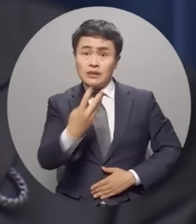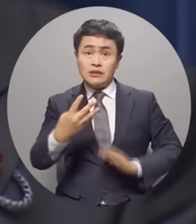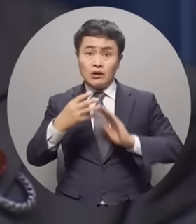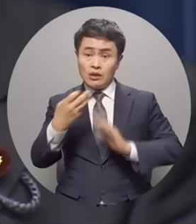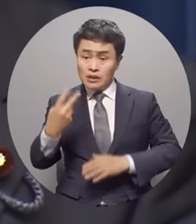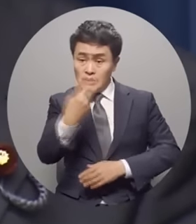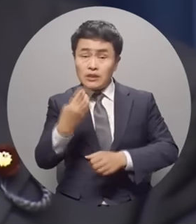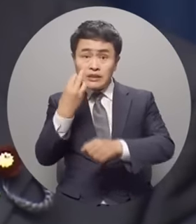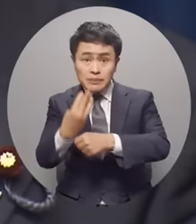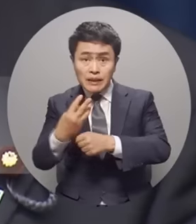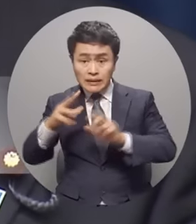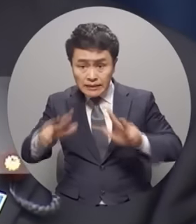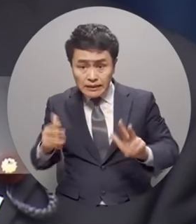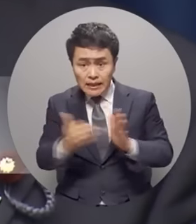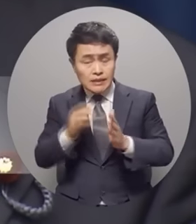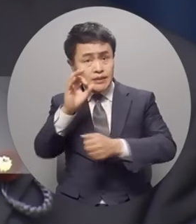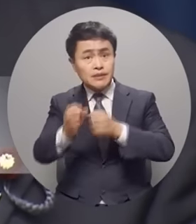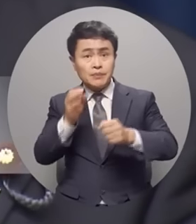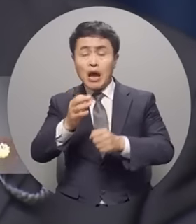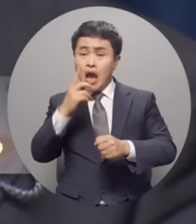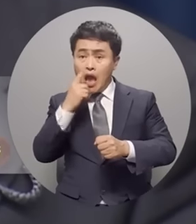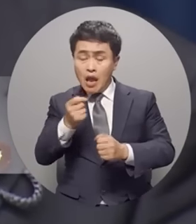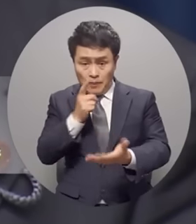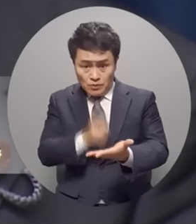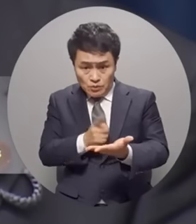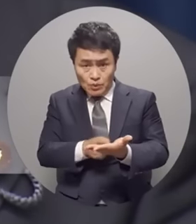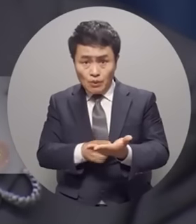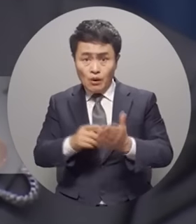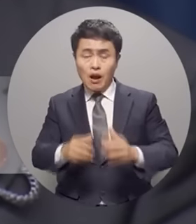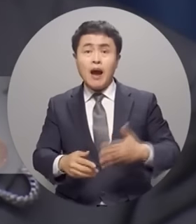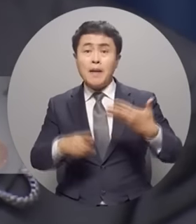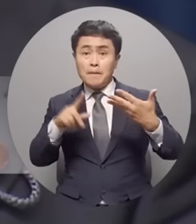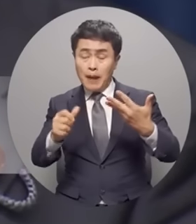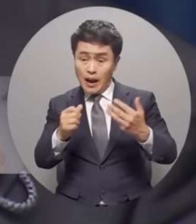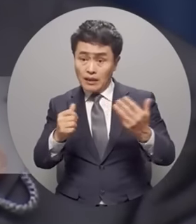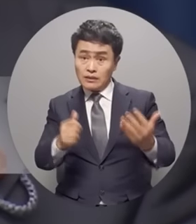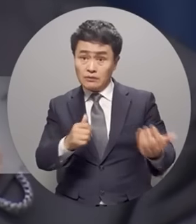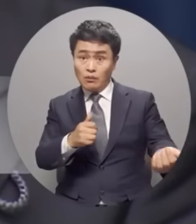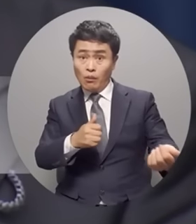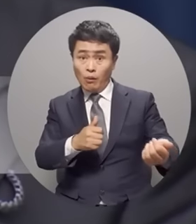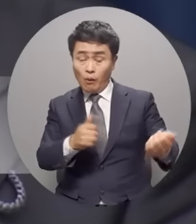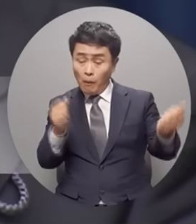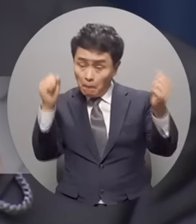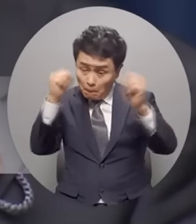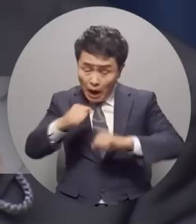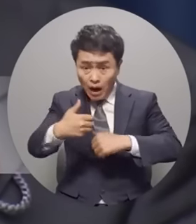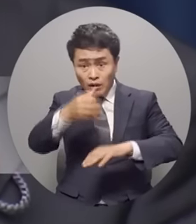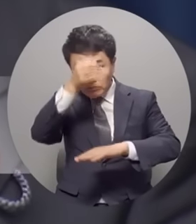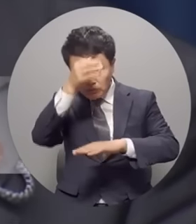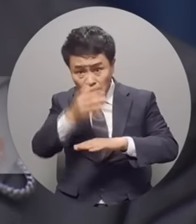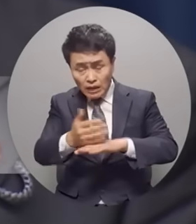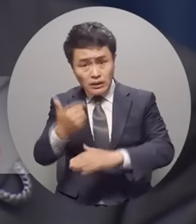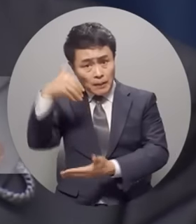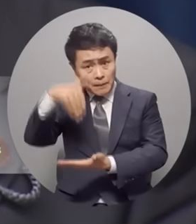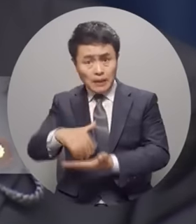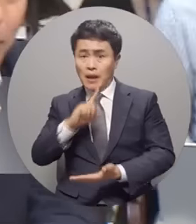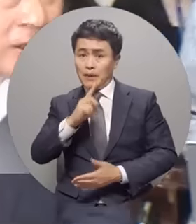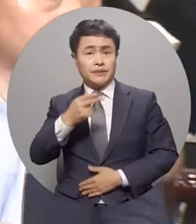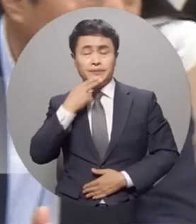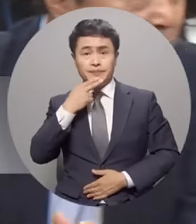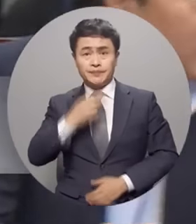이후 지금까지 10년 넘게 일본 총리들은 8.15 패전일 추도식에서 사죄나 반성을 말하지 않고